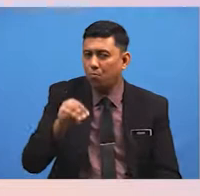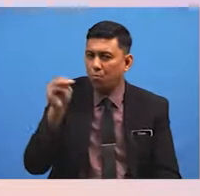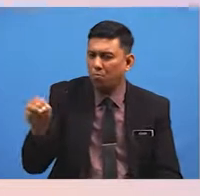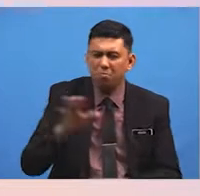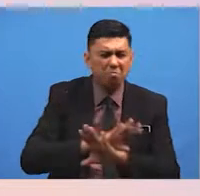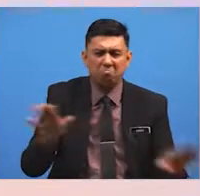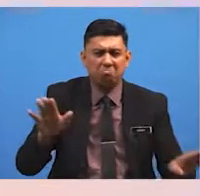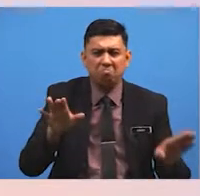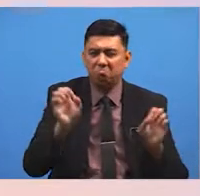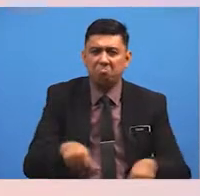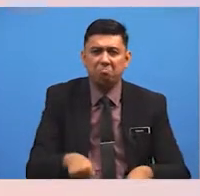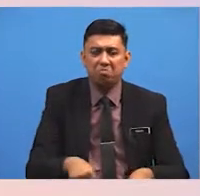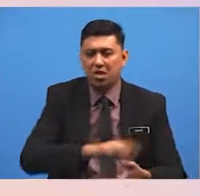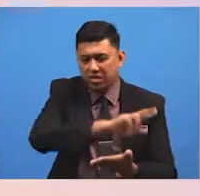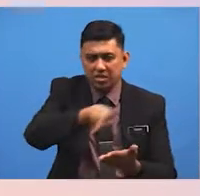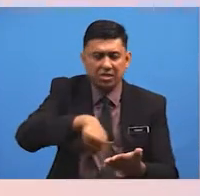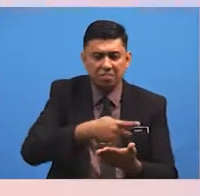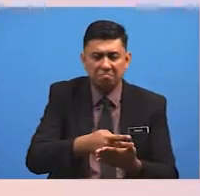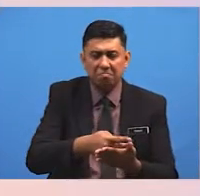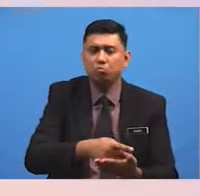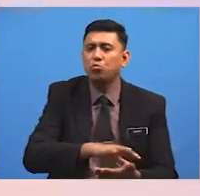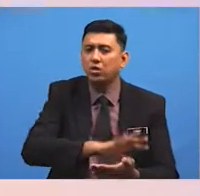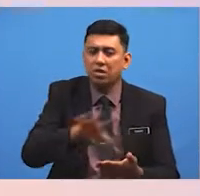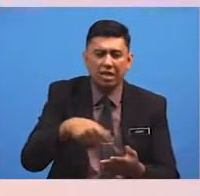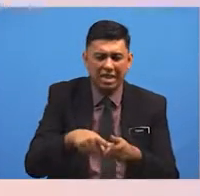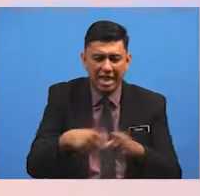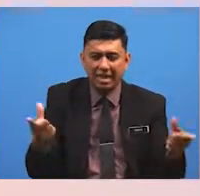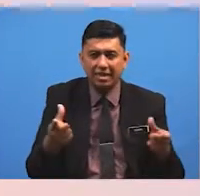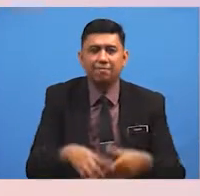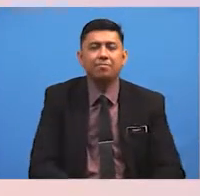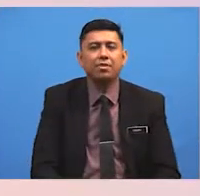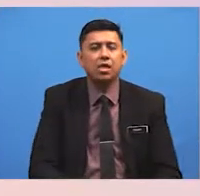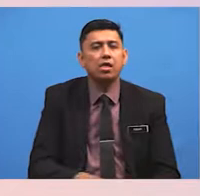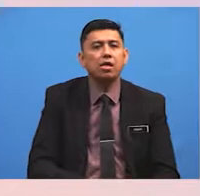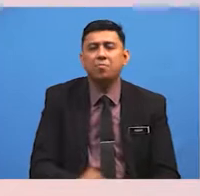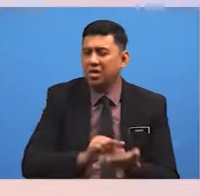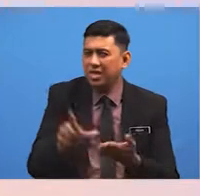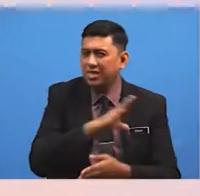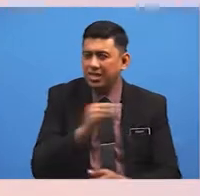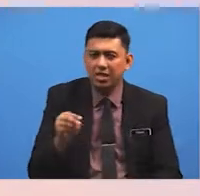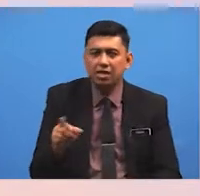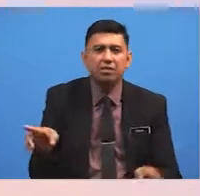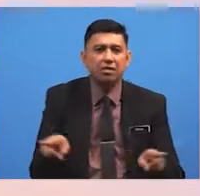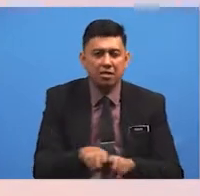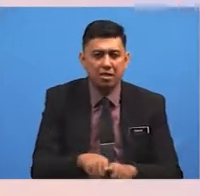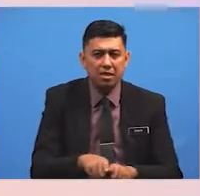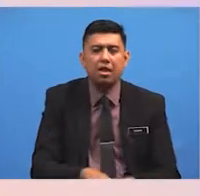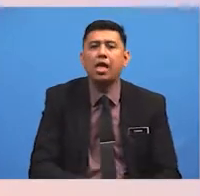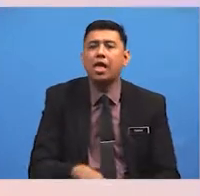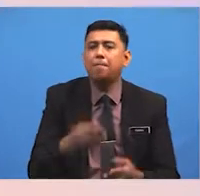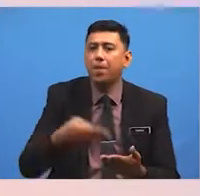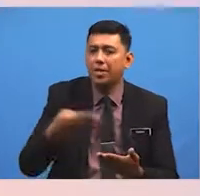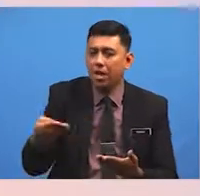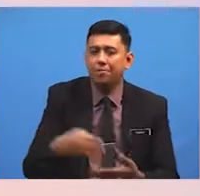murid-murid tidak boleh Khan butiran tersebutlah ini dia nyebur bezel gaji tak sama dengan kadar